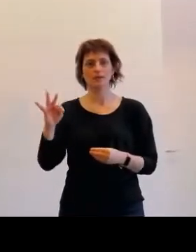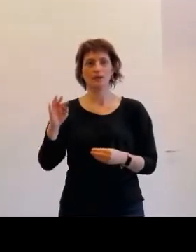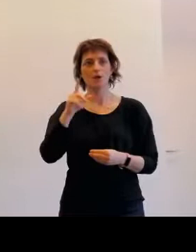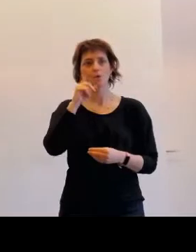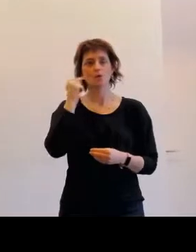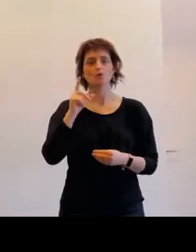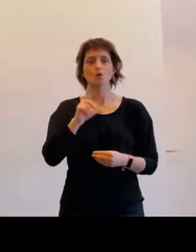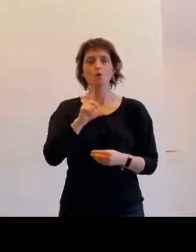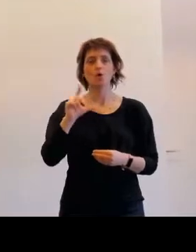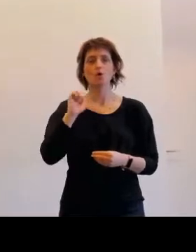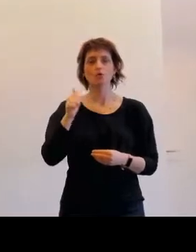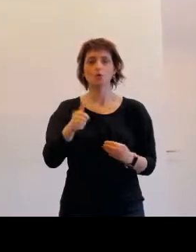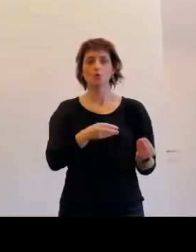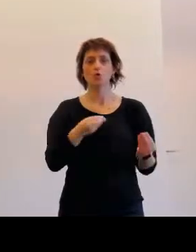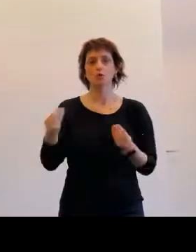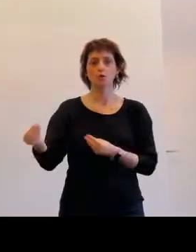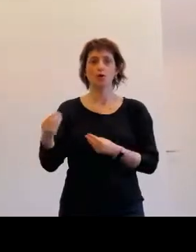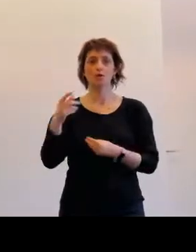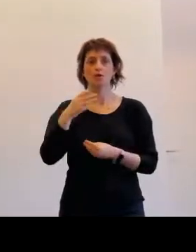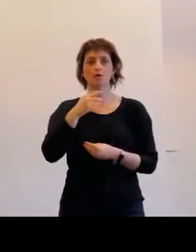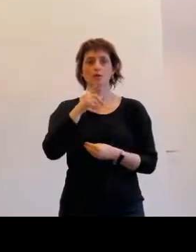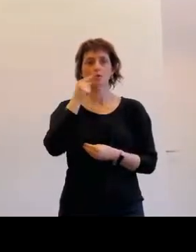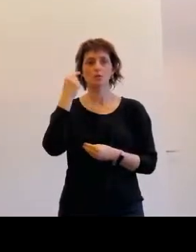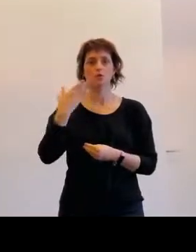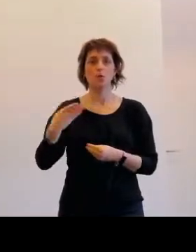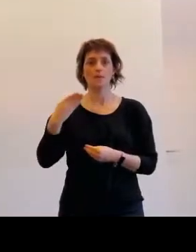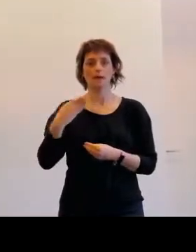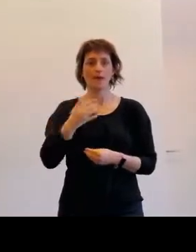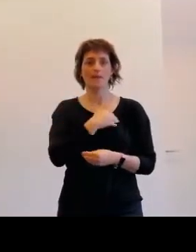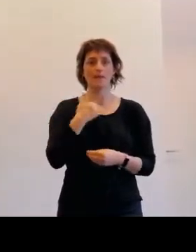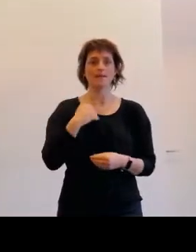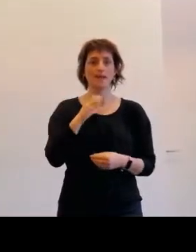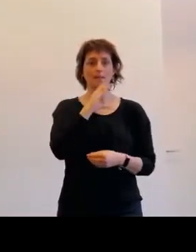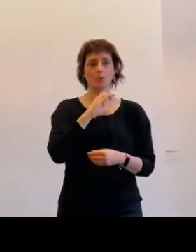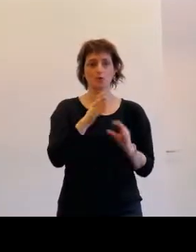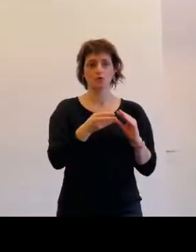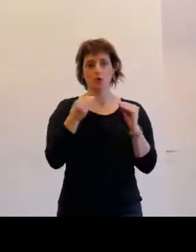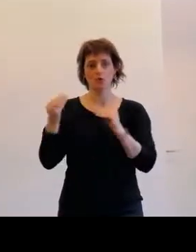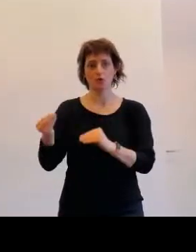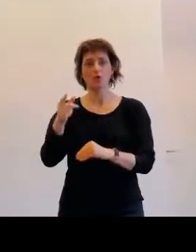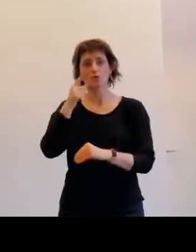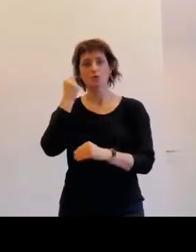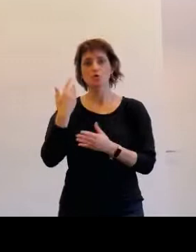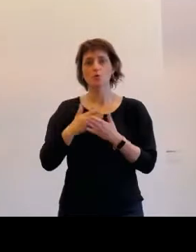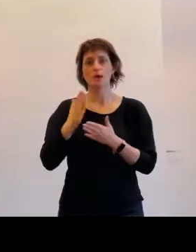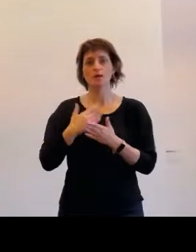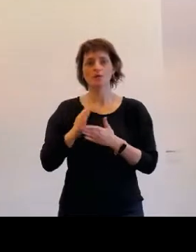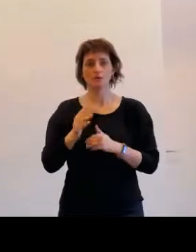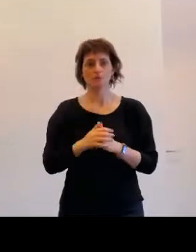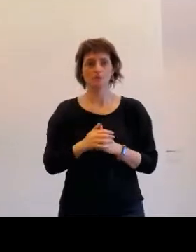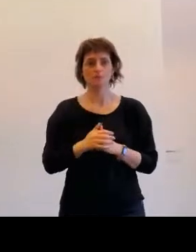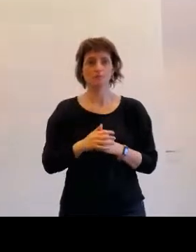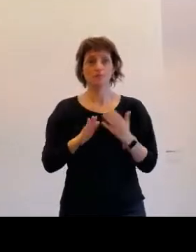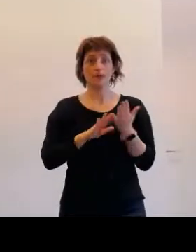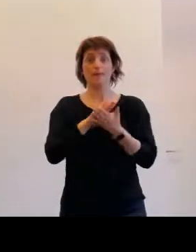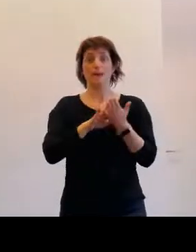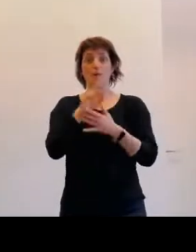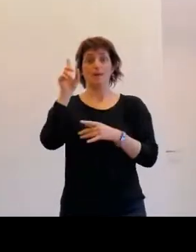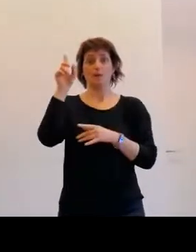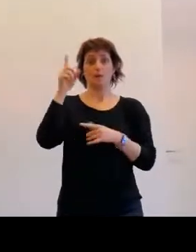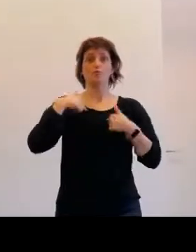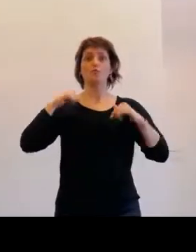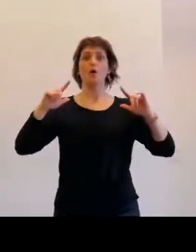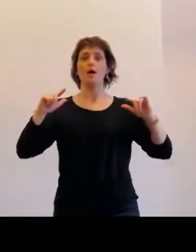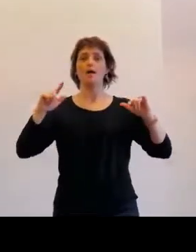arrivée à Frédéric Maguin, Nicole Creusot jusqu'à son arrivée à Bertrand Masson. Ensuite, oui, je suis